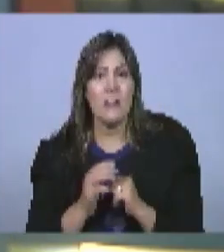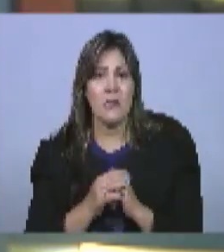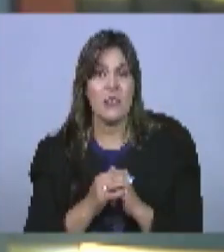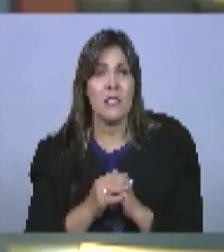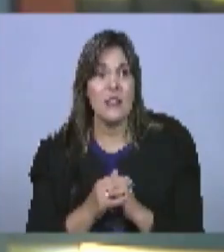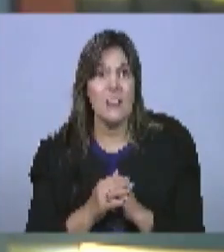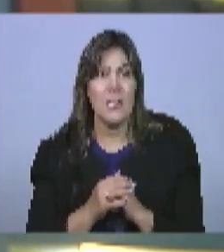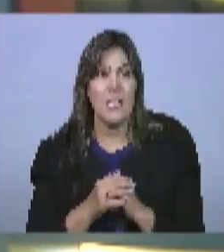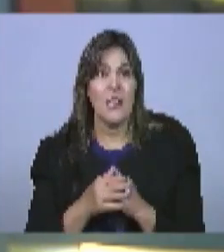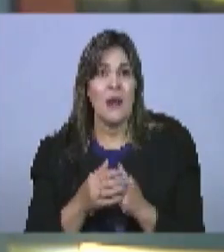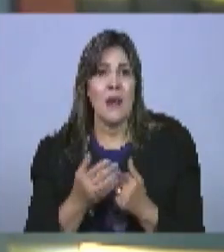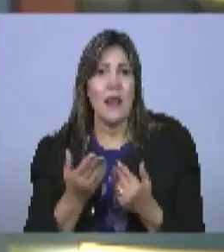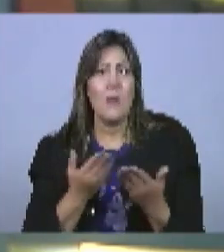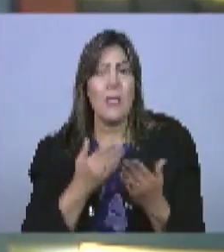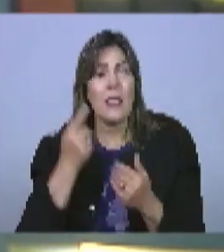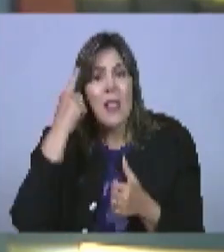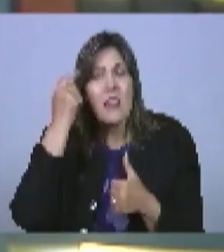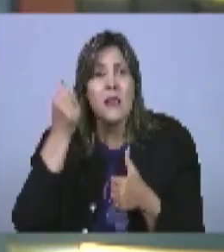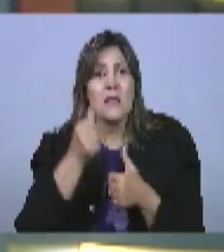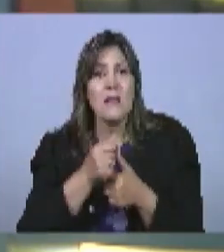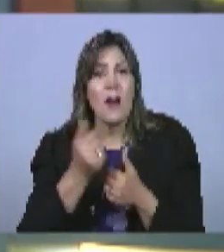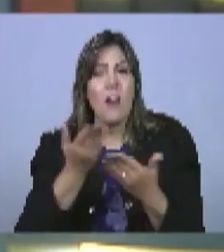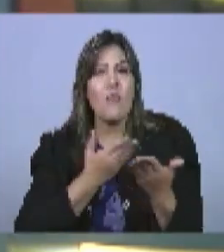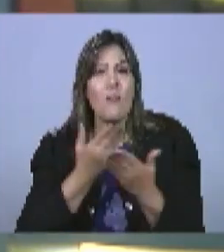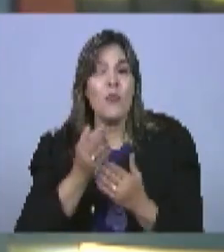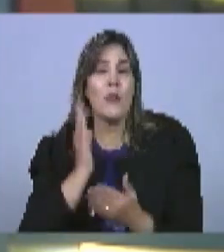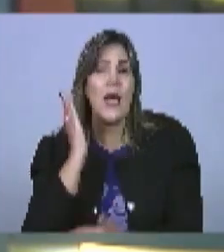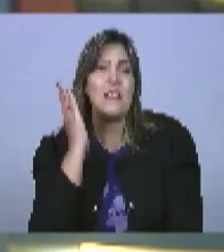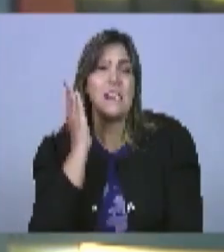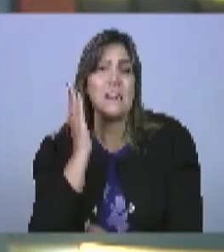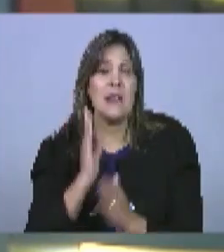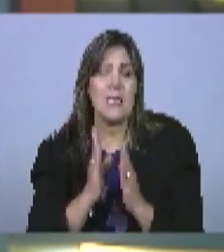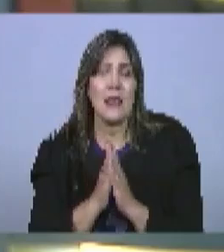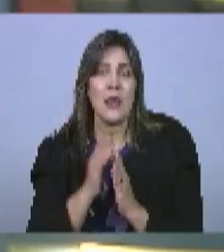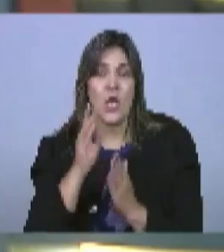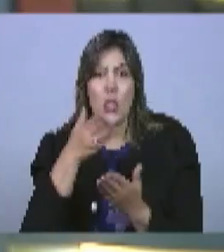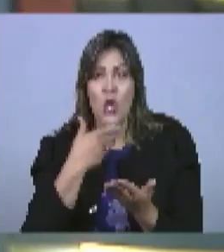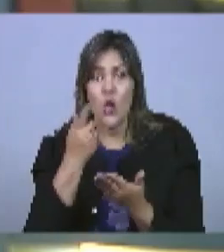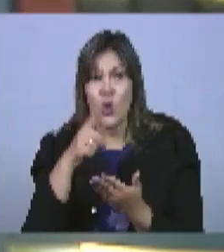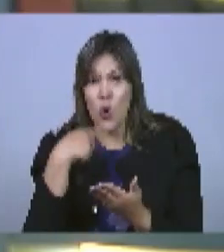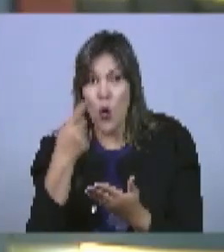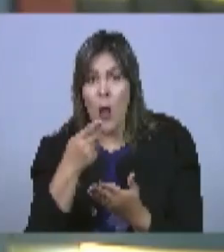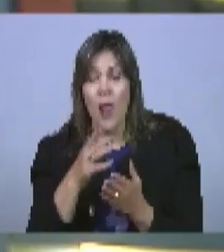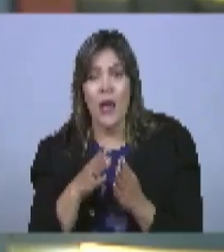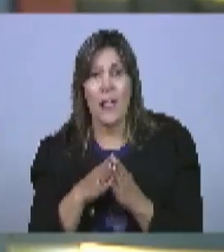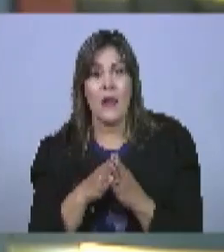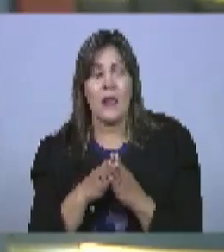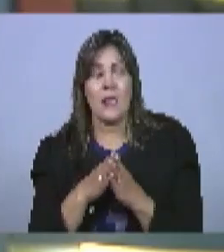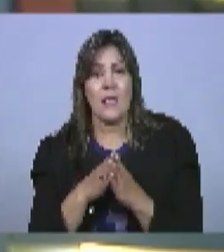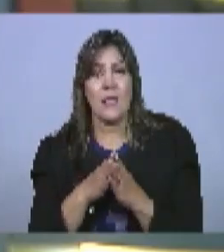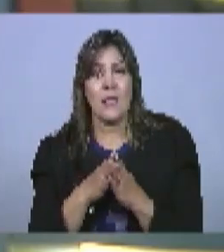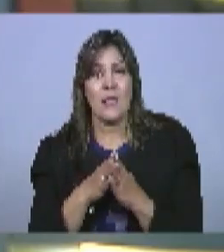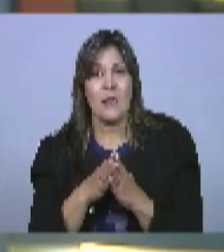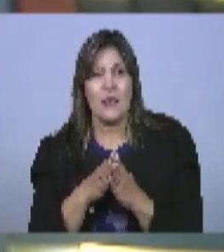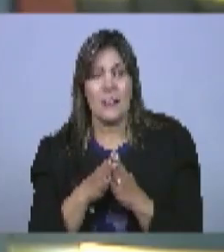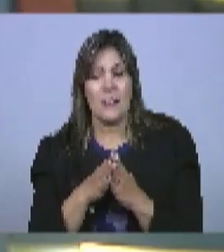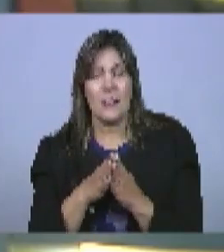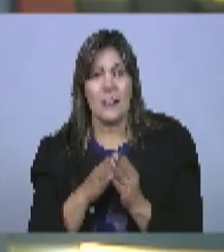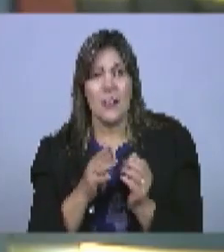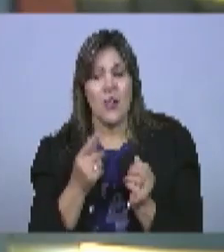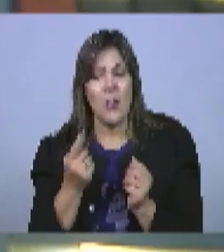يعني نتذكرها ونتكلم فيها اللي هو يجي يكلمك يقوللك يعني